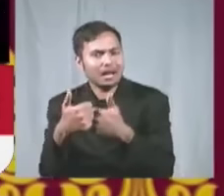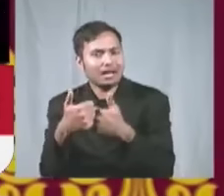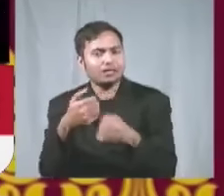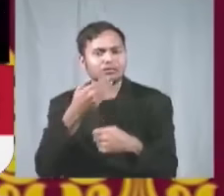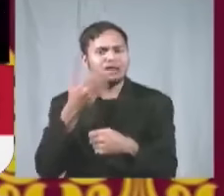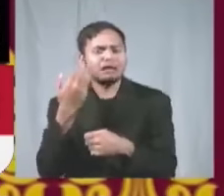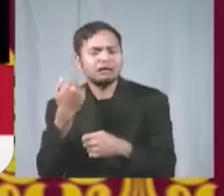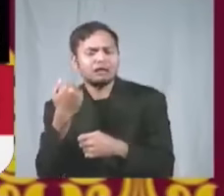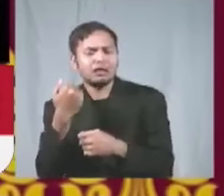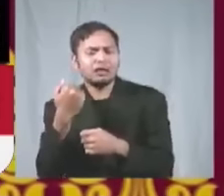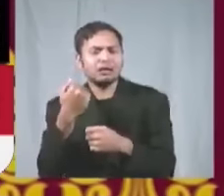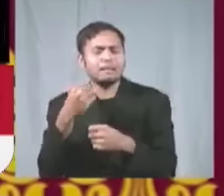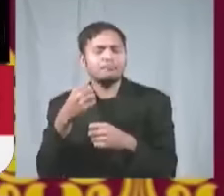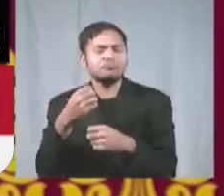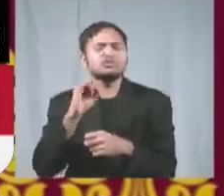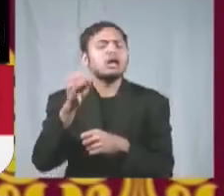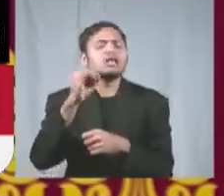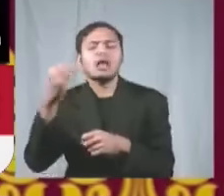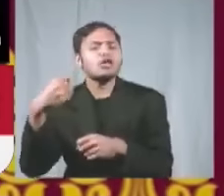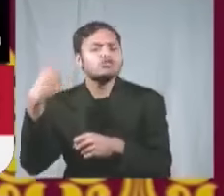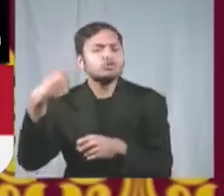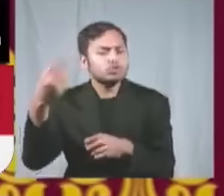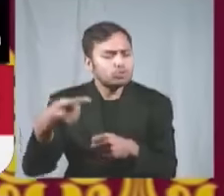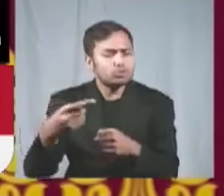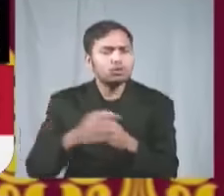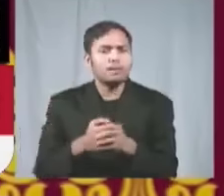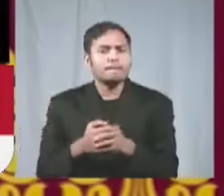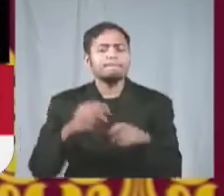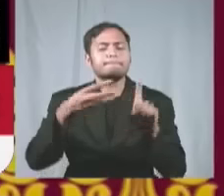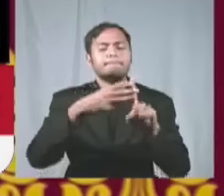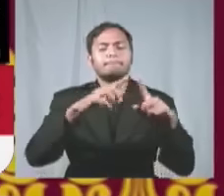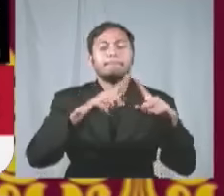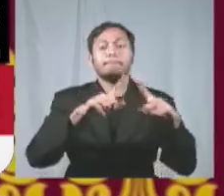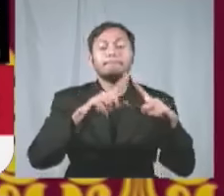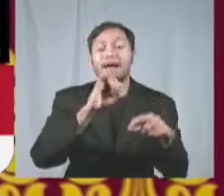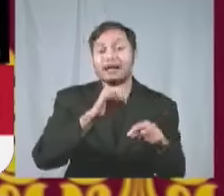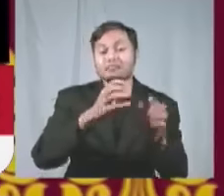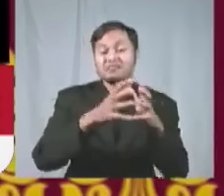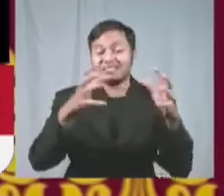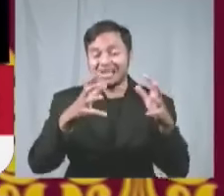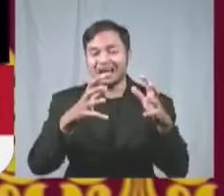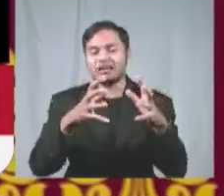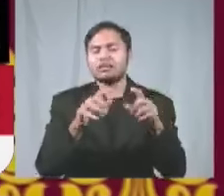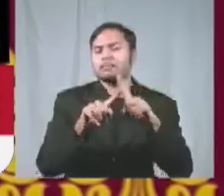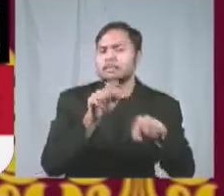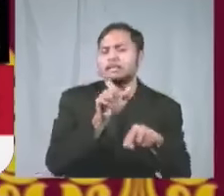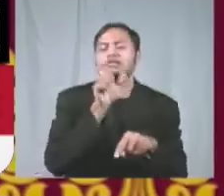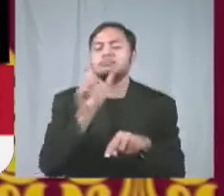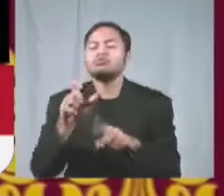Balai Besar dibilang BLK. Ini harus bisa lihat data. Dan Pak Hasan,